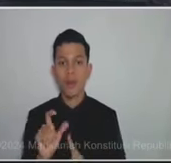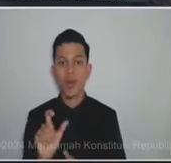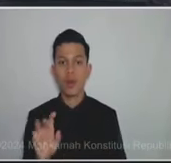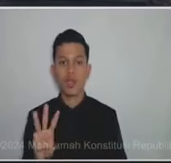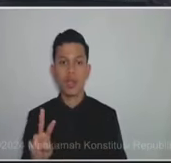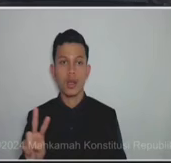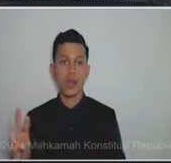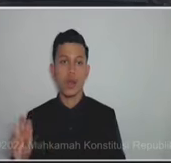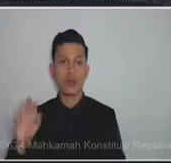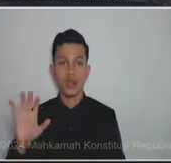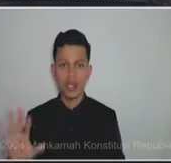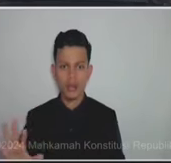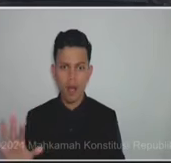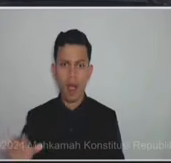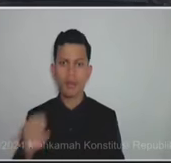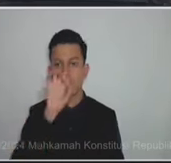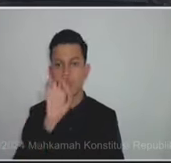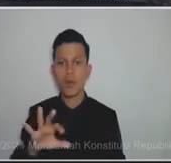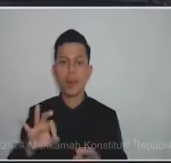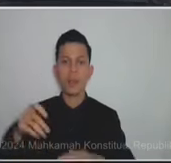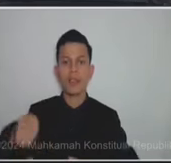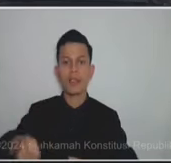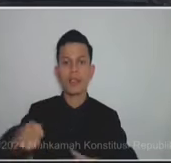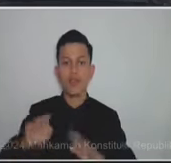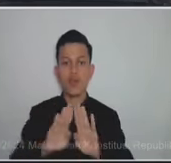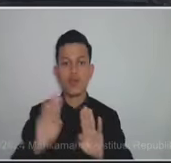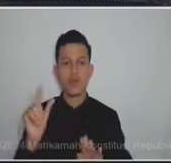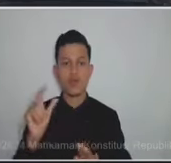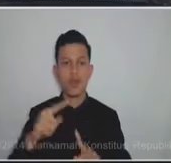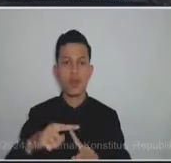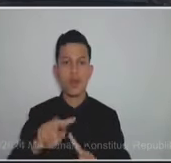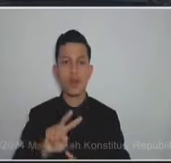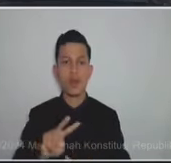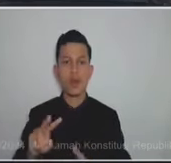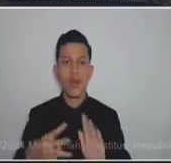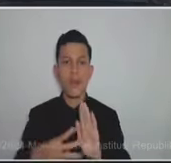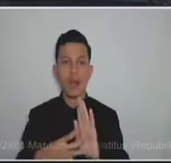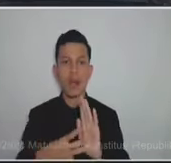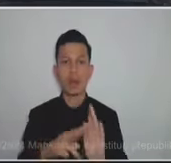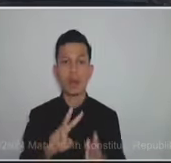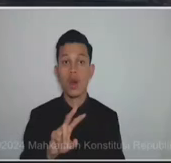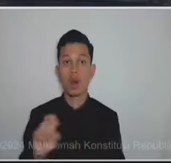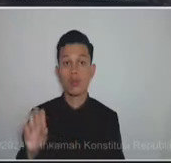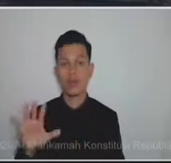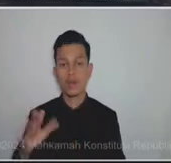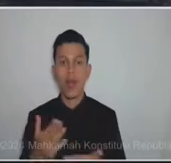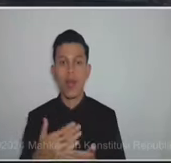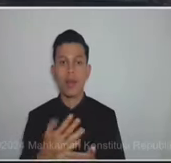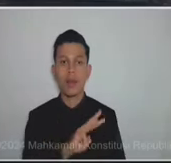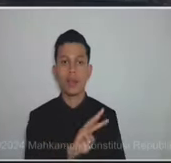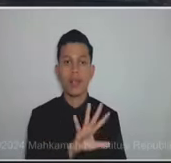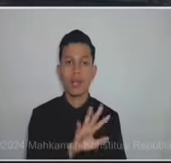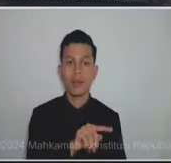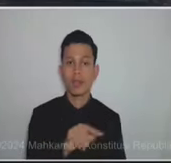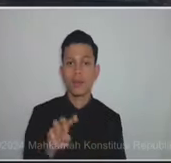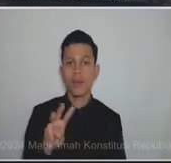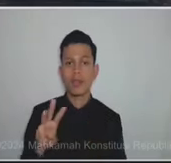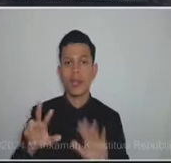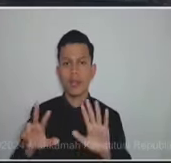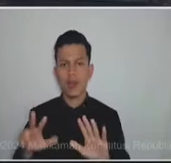2005 yang diucapkan dalam sidang pleno terbuka untuk umum pada tanggal 22 Maret 2005 halaman 35 sampai dengan 38 telah pernah